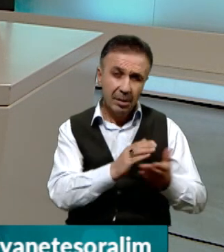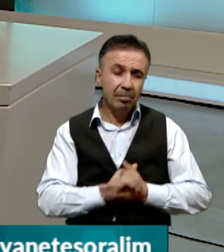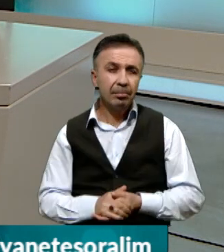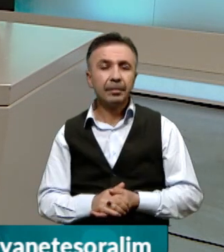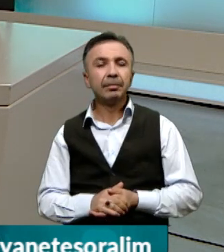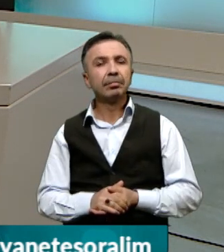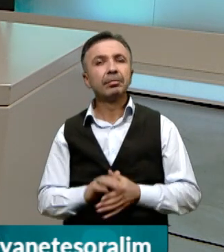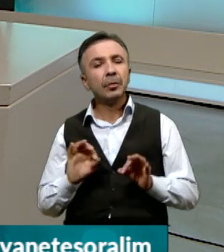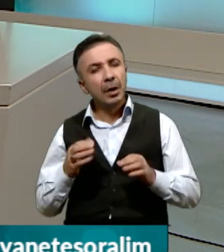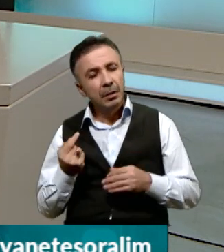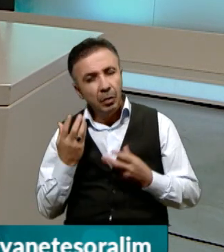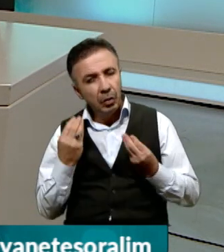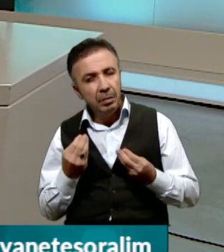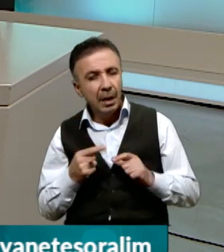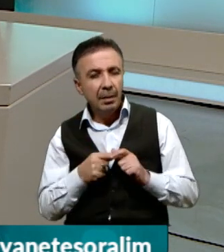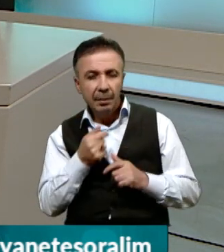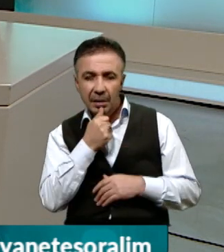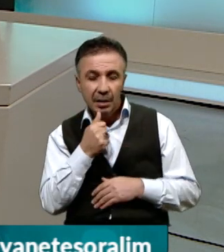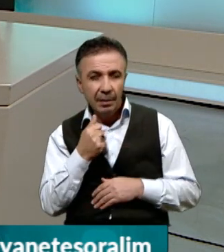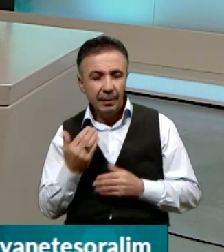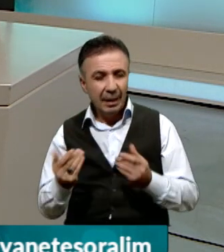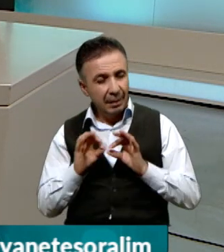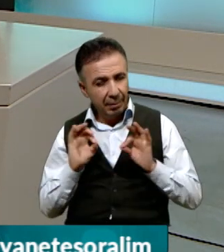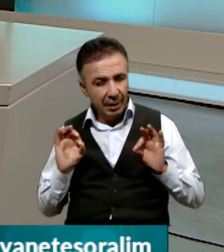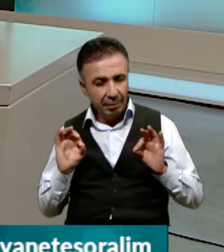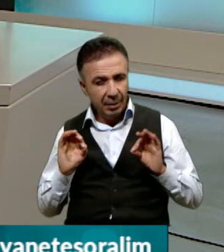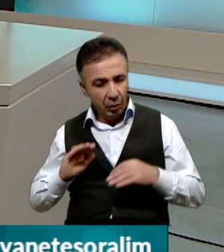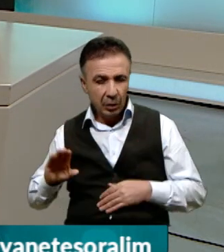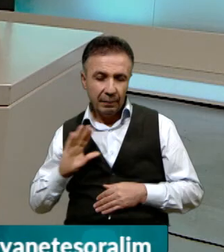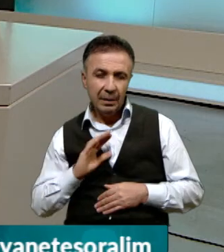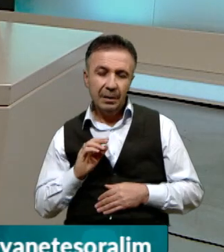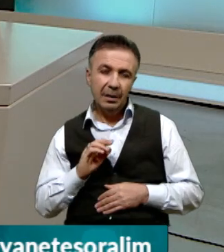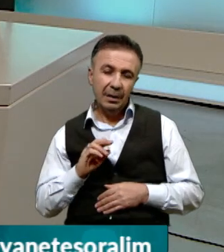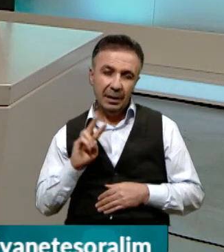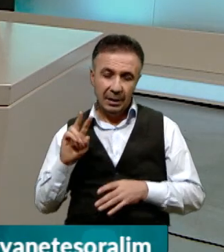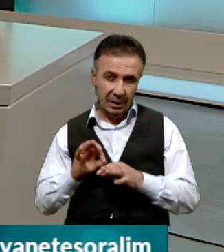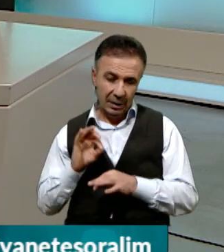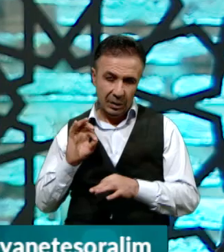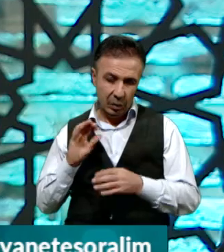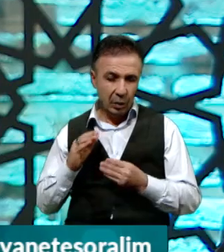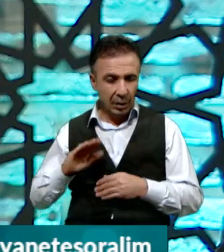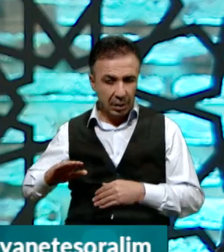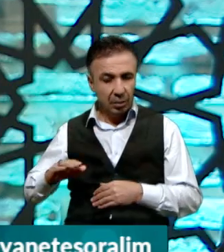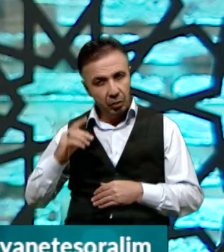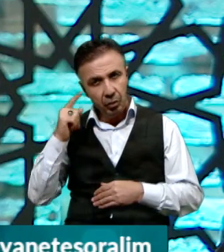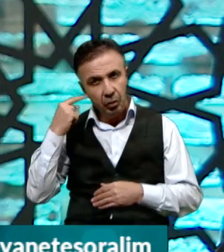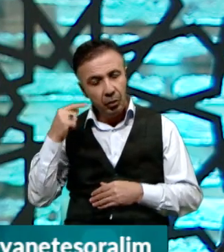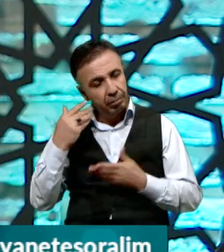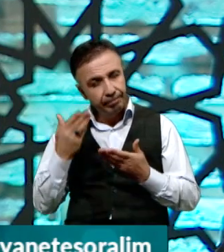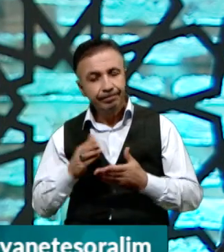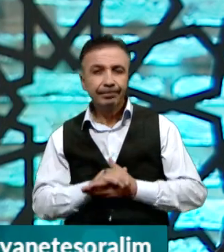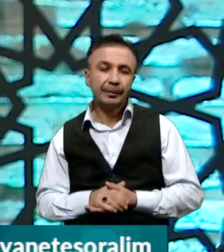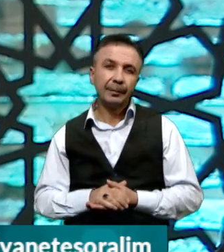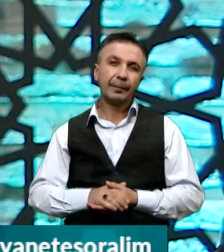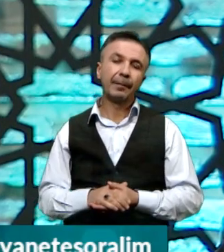şey olabilir mi hocam? Şimdi Emrah Bey dedi ki yetimlerimiz var. Hani iki olarak kabul edersek yetimleri, yetimlerimiz